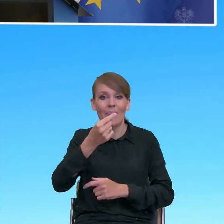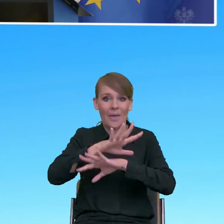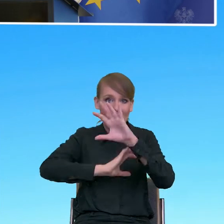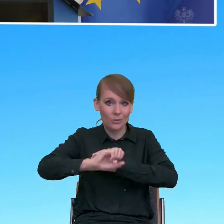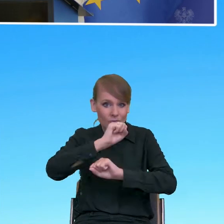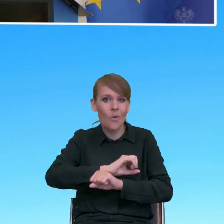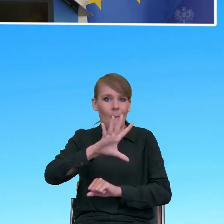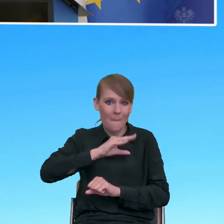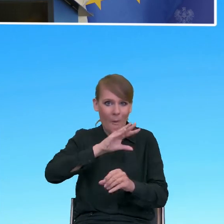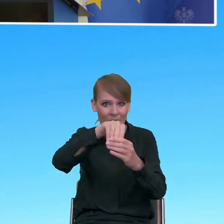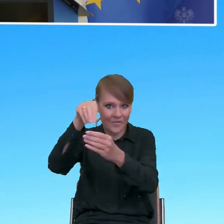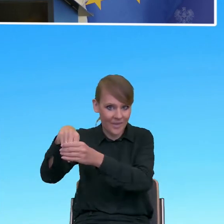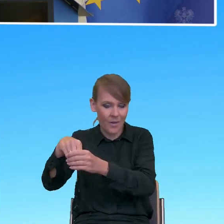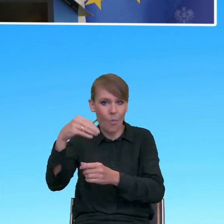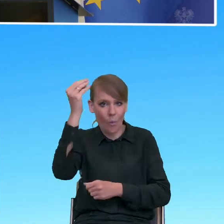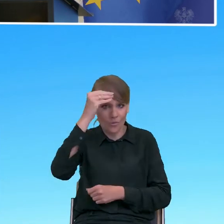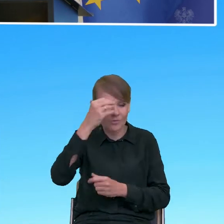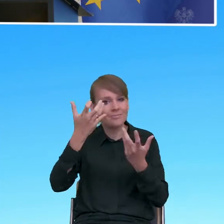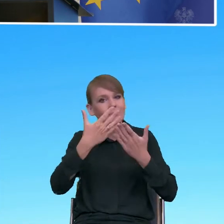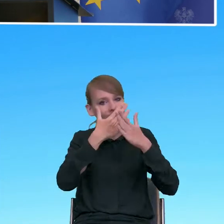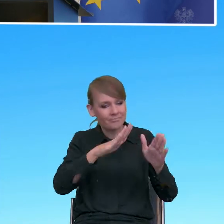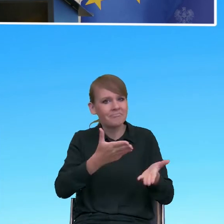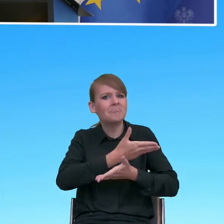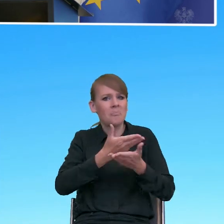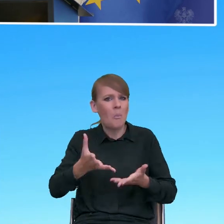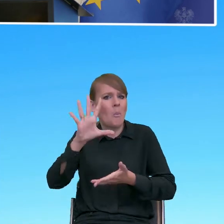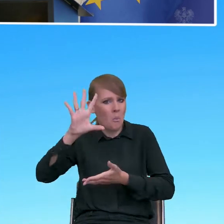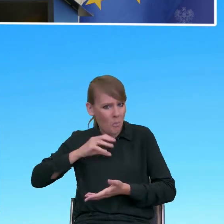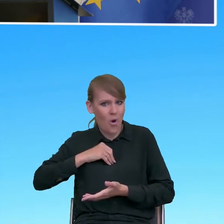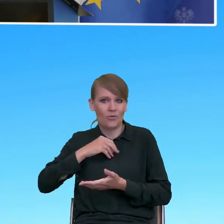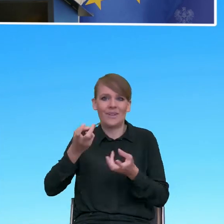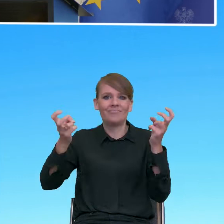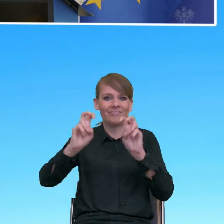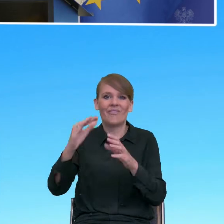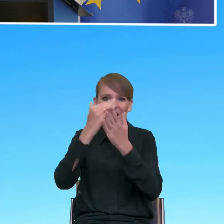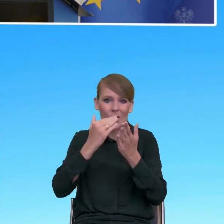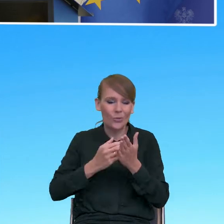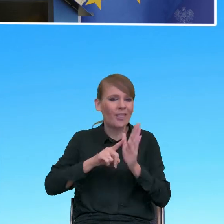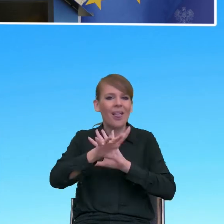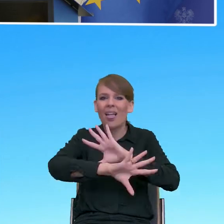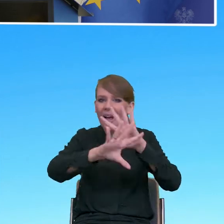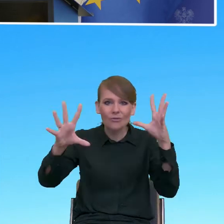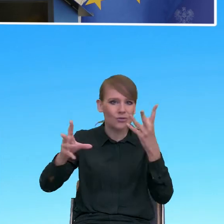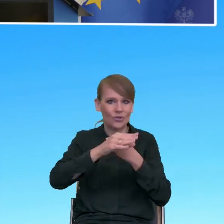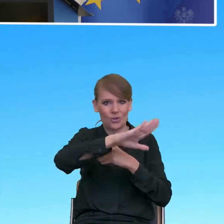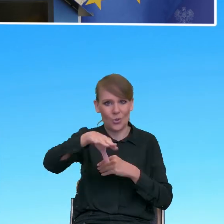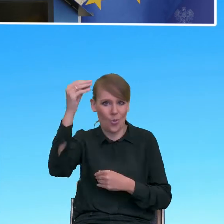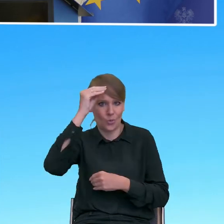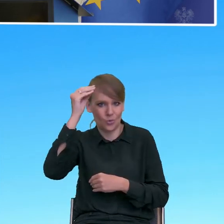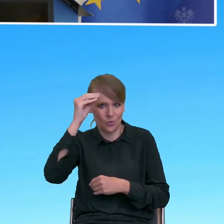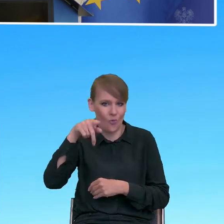niepełnosprawnościami się uczyć, że jest możliwość, żeby stworzyć takie warunki wszystkim uczniom, żeby szkoły były